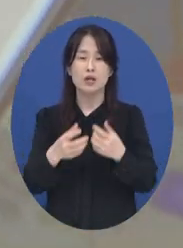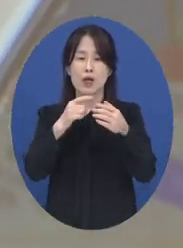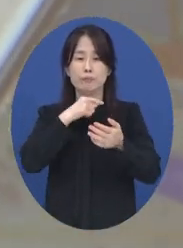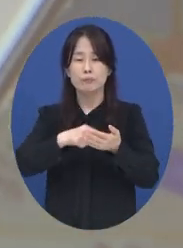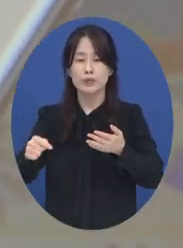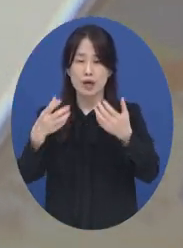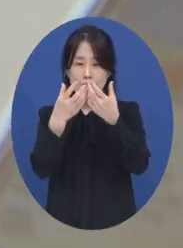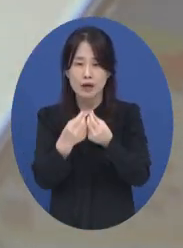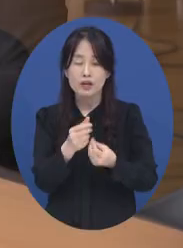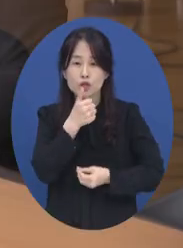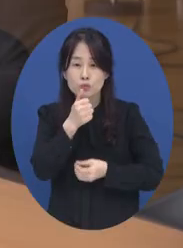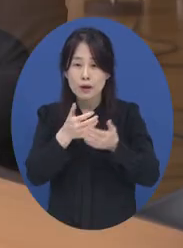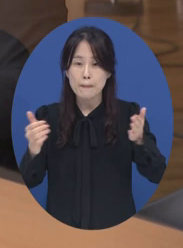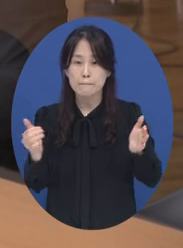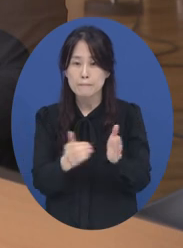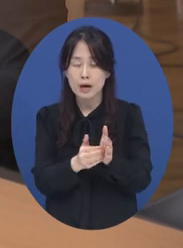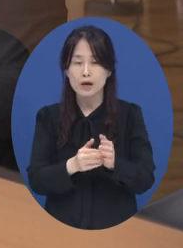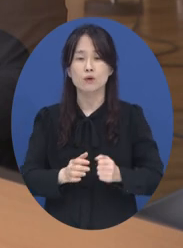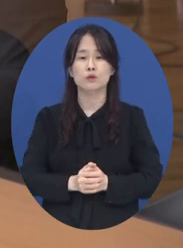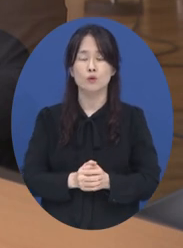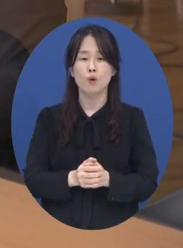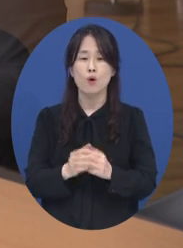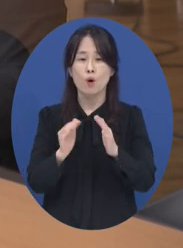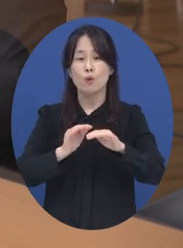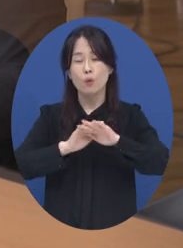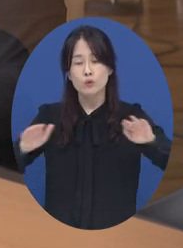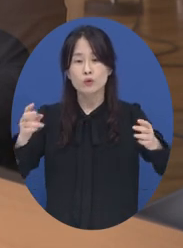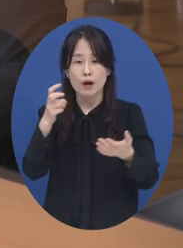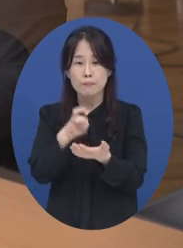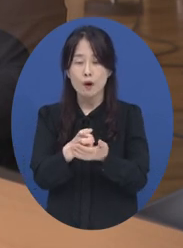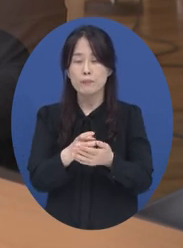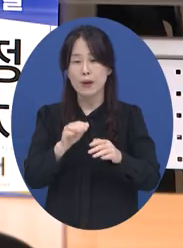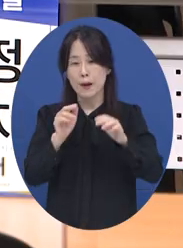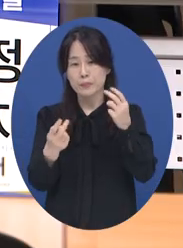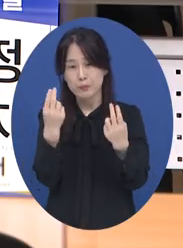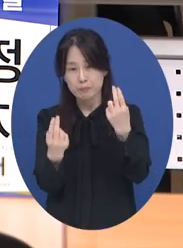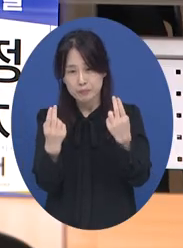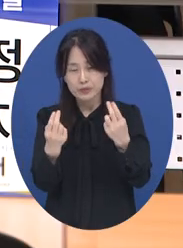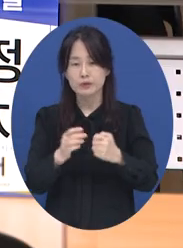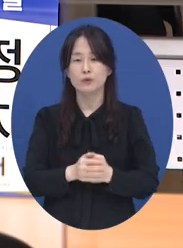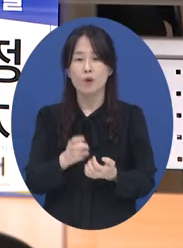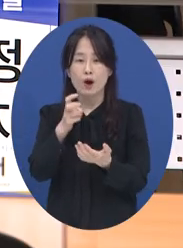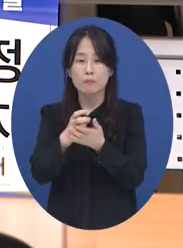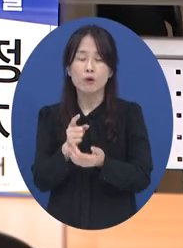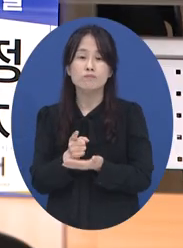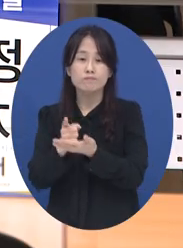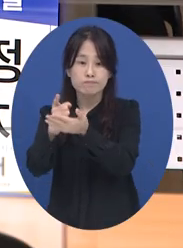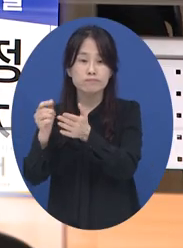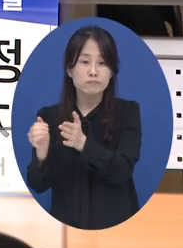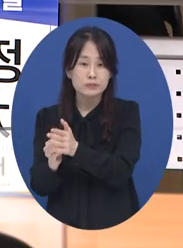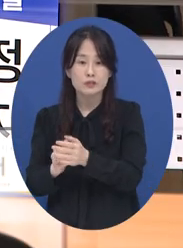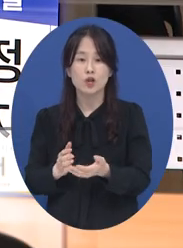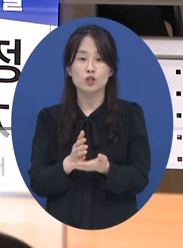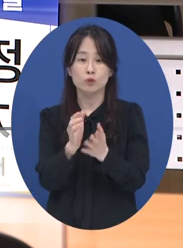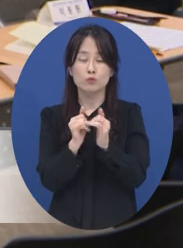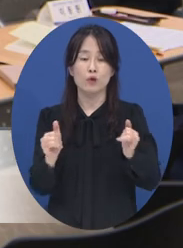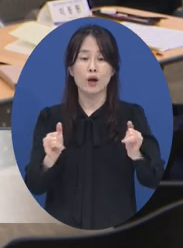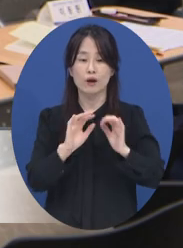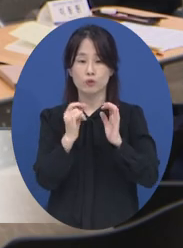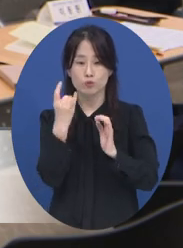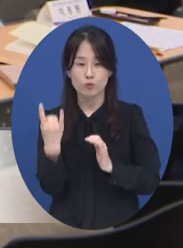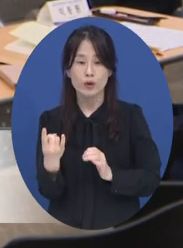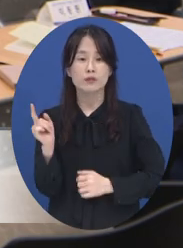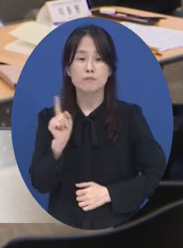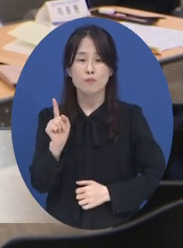피해 사례가 소개됐고 현재 논의 중인 플랫폼 거래 공정화에 법률안 기계와 입법 재원 이루어졌습니다 각 분야 전문가들로